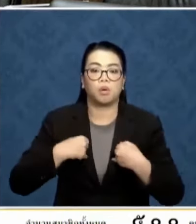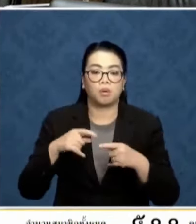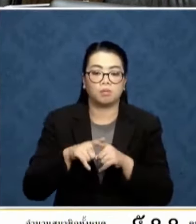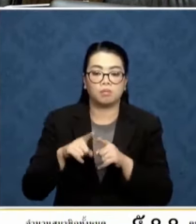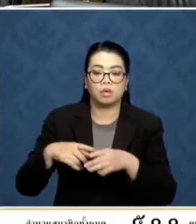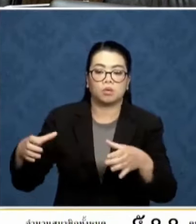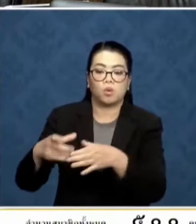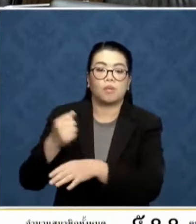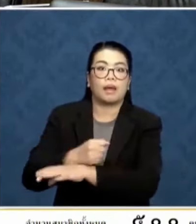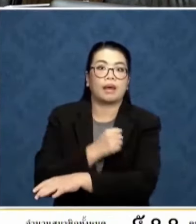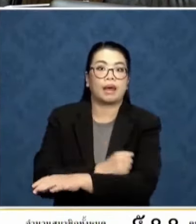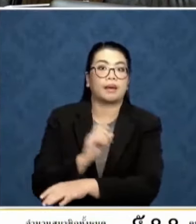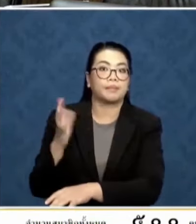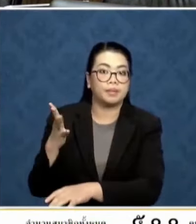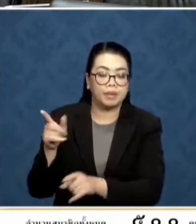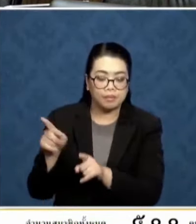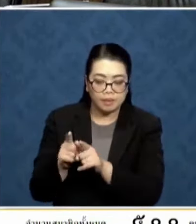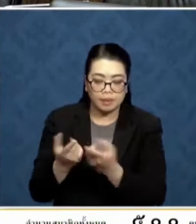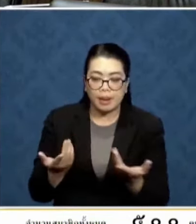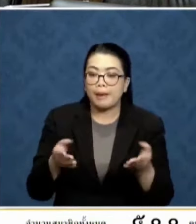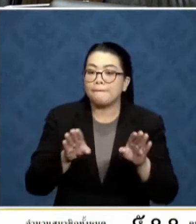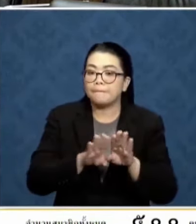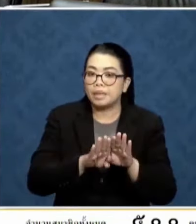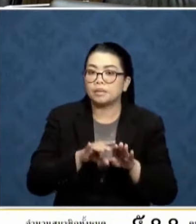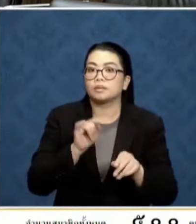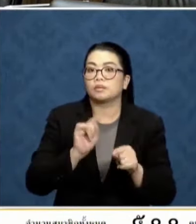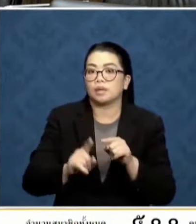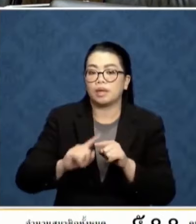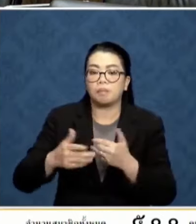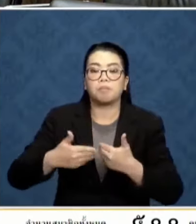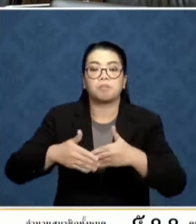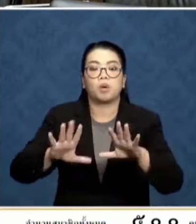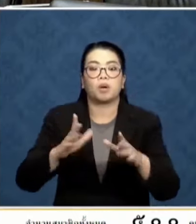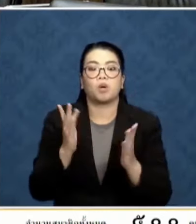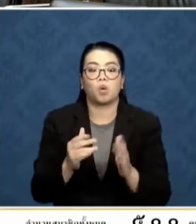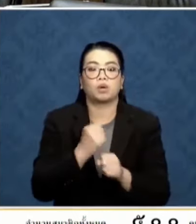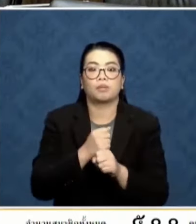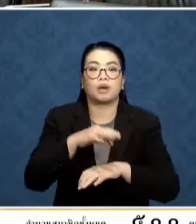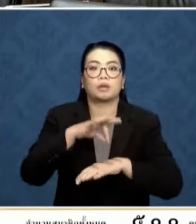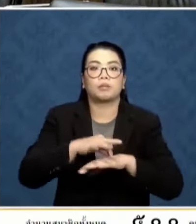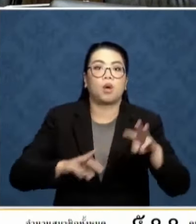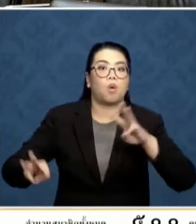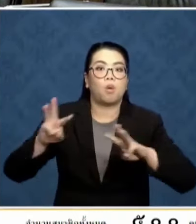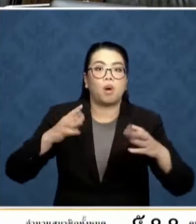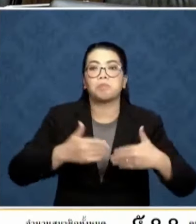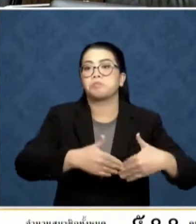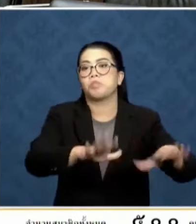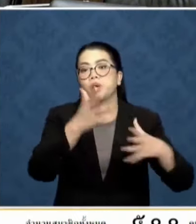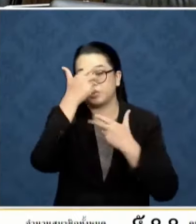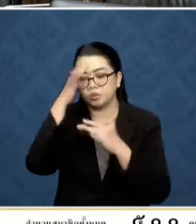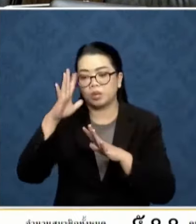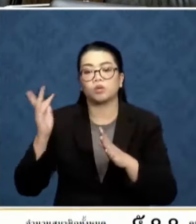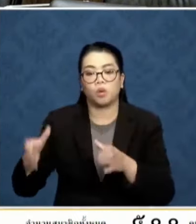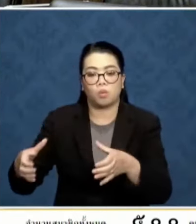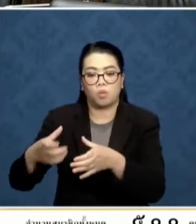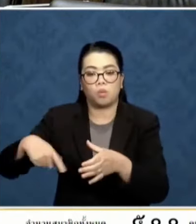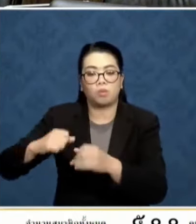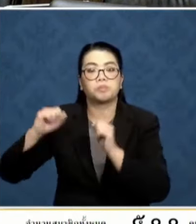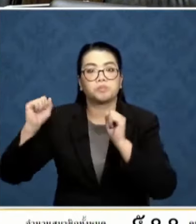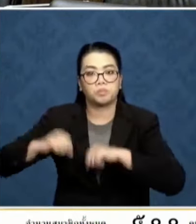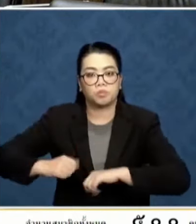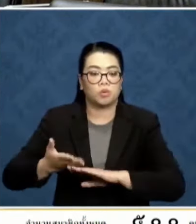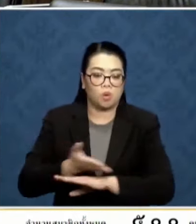สหภาพครับบริษัทที่มีสหภาพแม้ปิดกิจการครับก็น้อยที่เกิดปหาลอยแพแบบที่เห็นกันในข่าวครับเพราะจะมีการพูดคุยตกลงต่อรองกันระหว่างลูกจ้างกับ